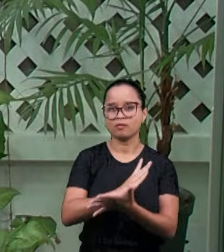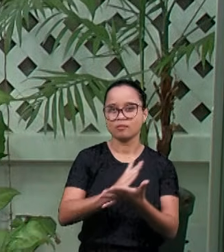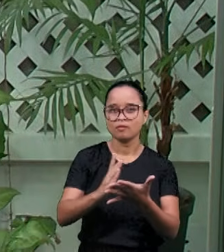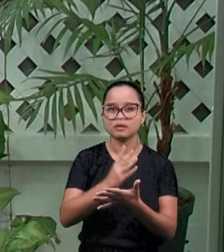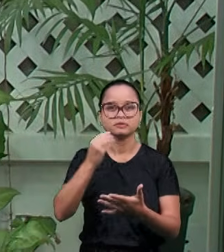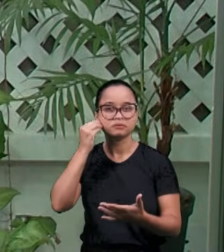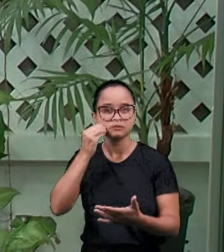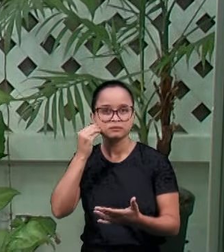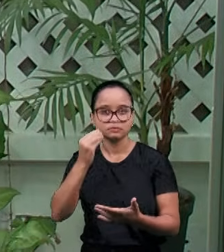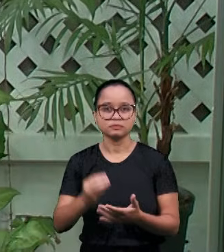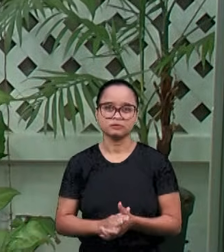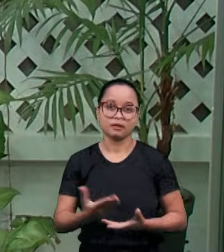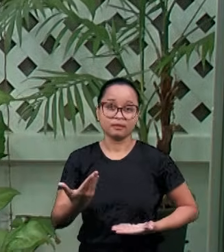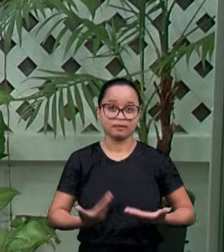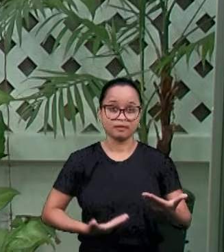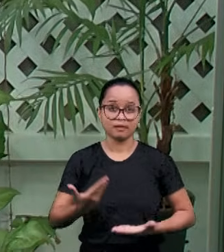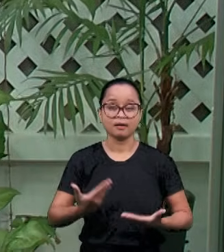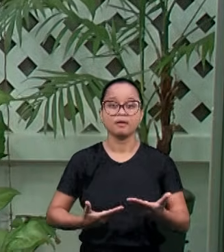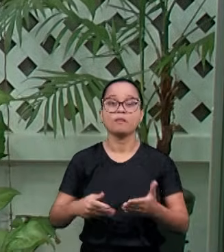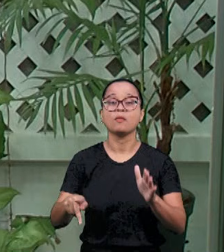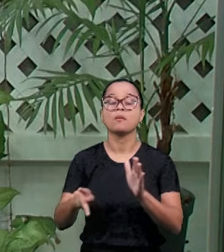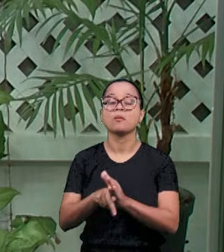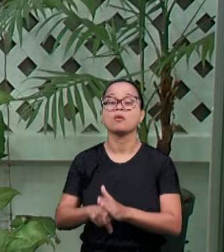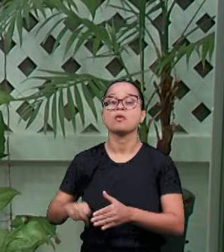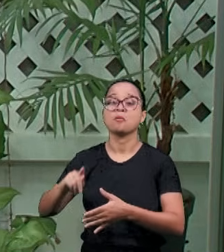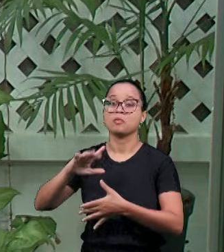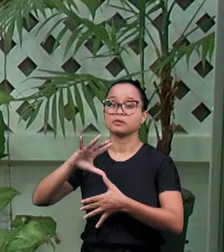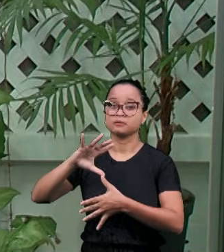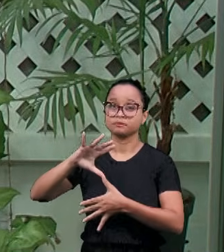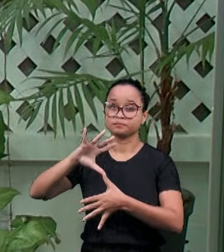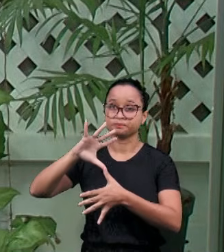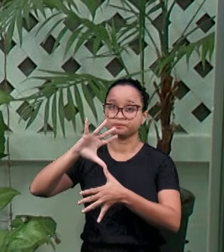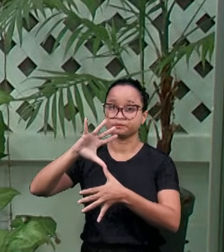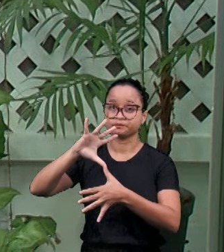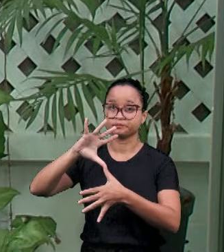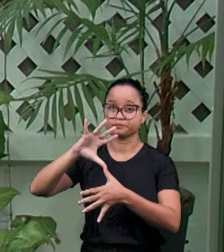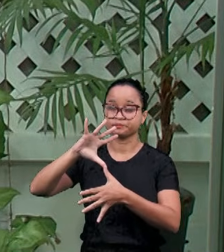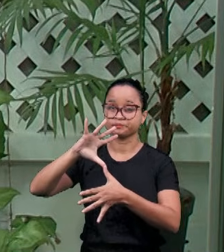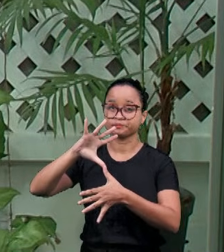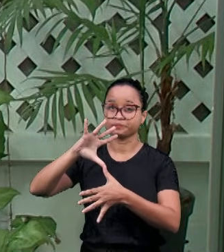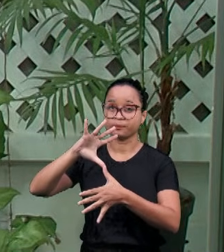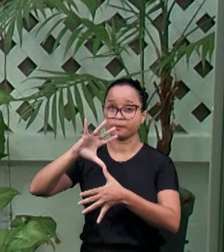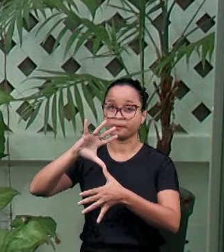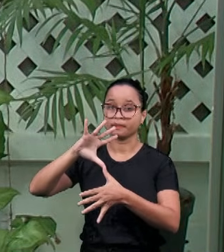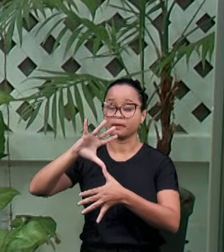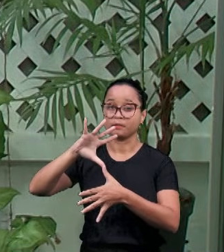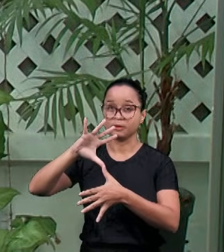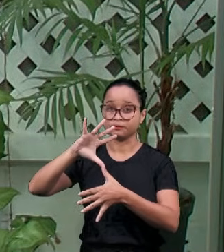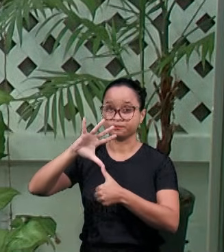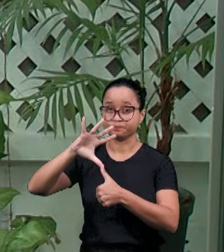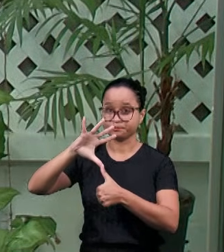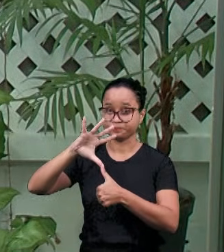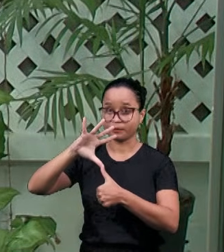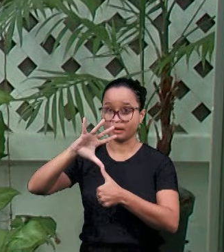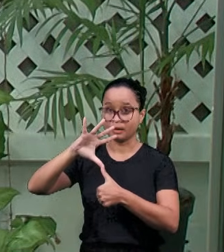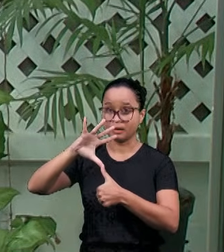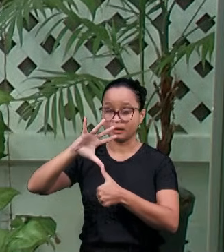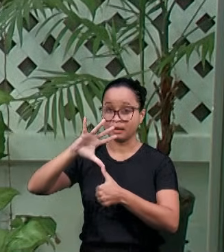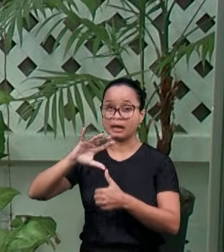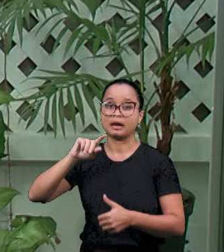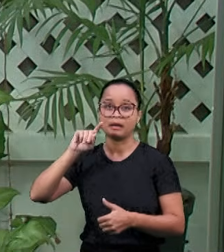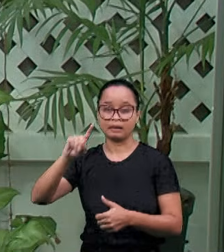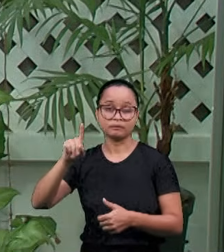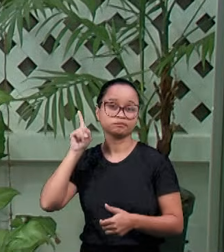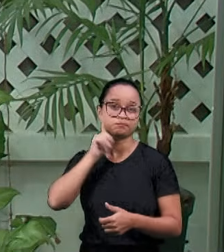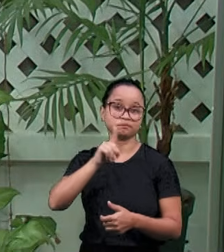frères, de l'Amérique, ici, des États-Unis. Cette semaine est arrivé